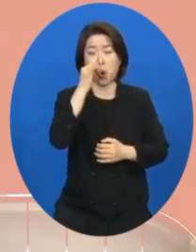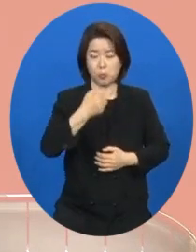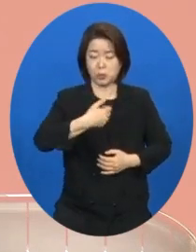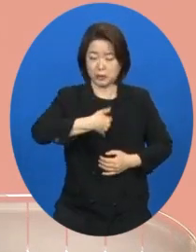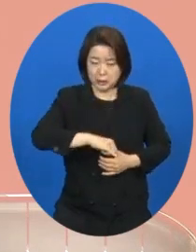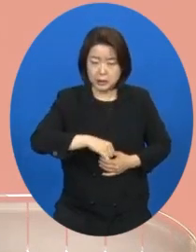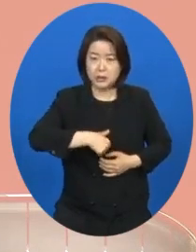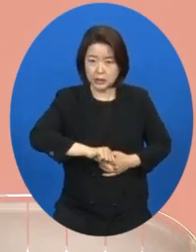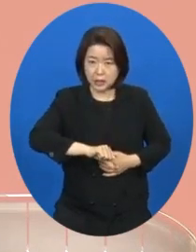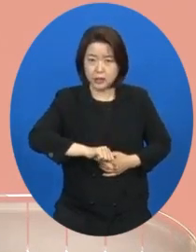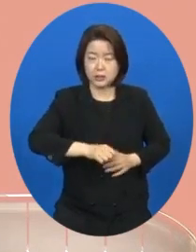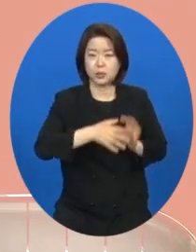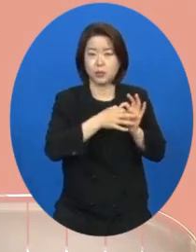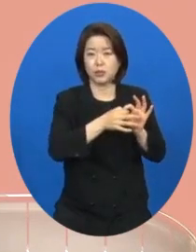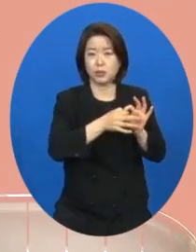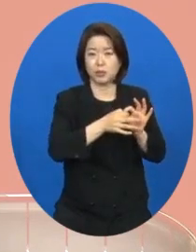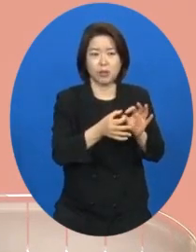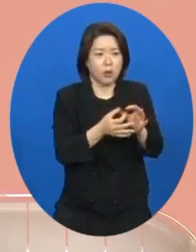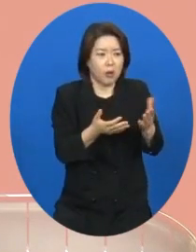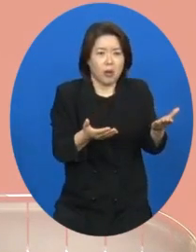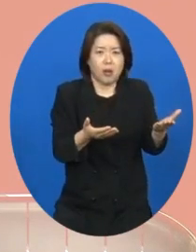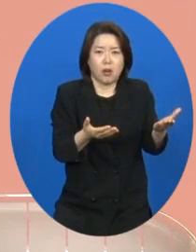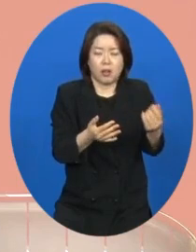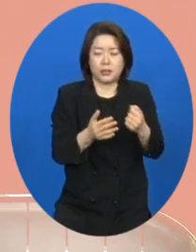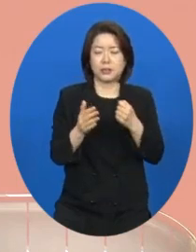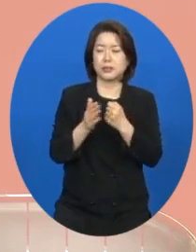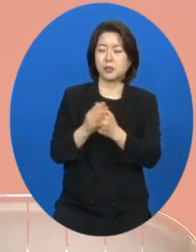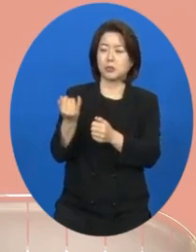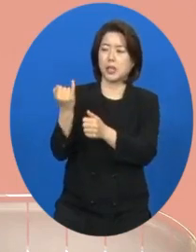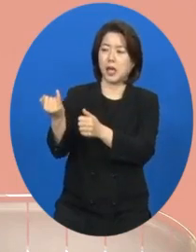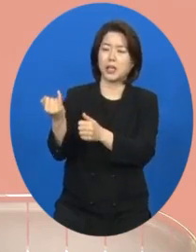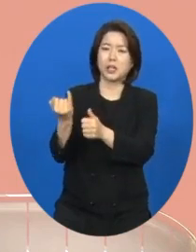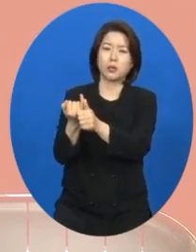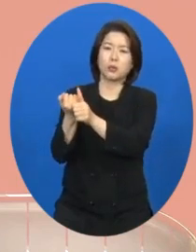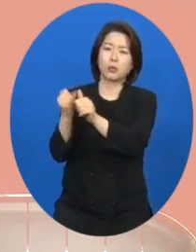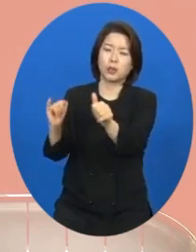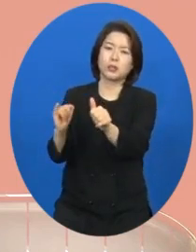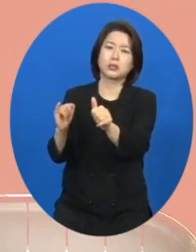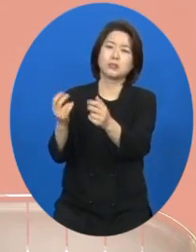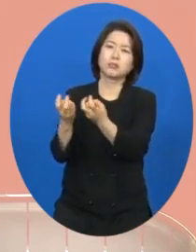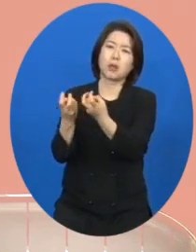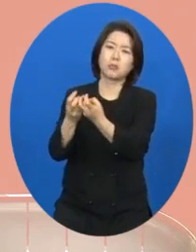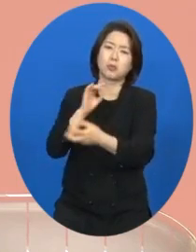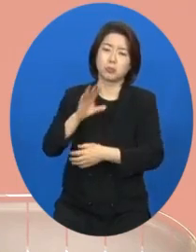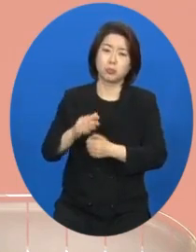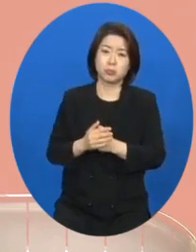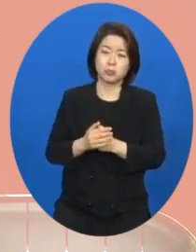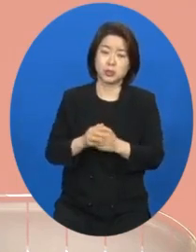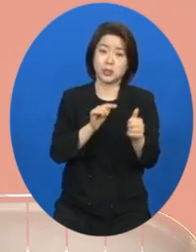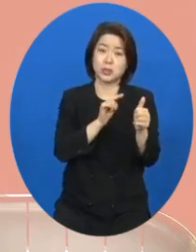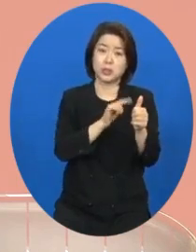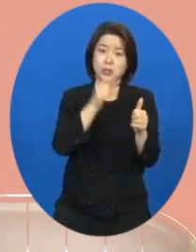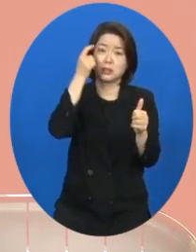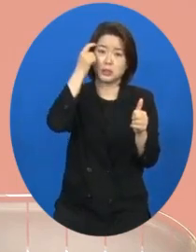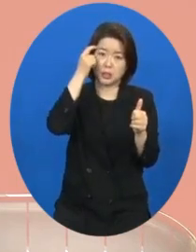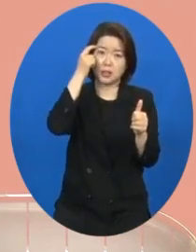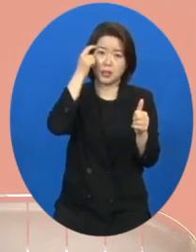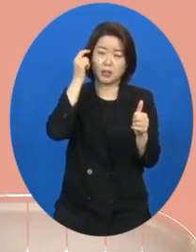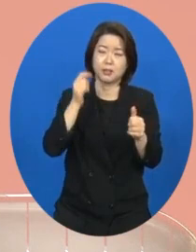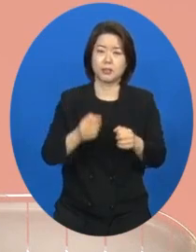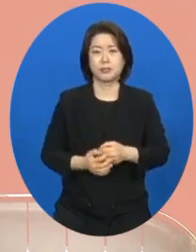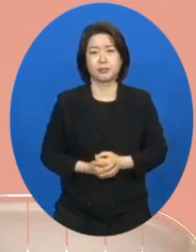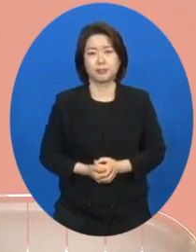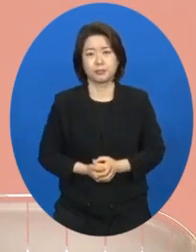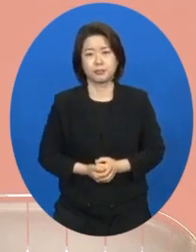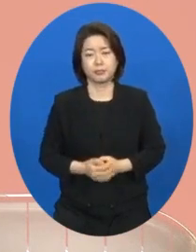관계인데. 그러니 아내와 헤어지는 수밖에 없다. 그분 결론이더라고요.